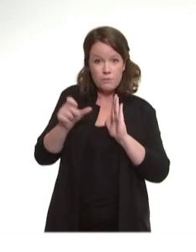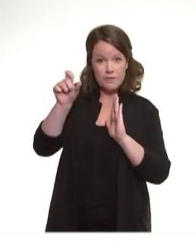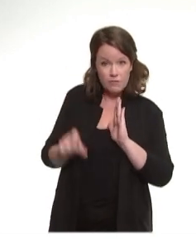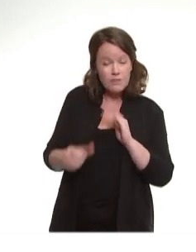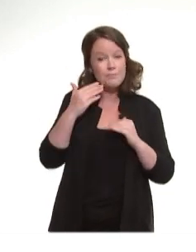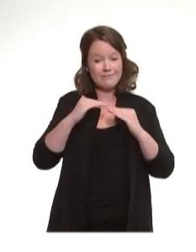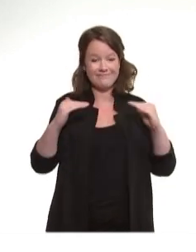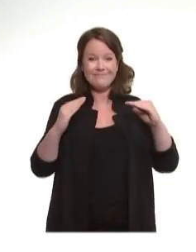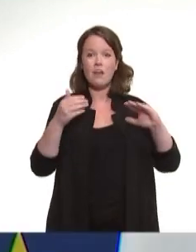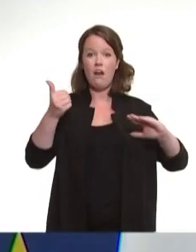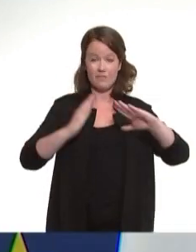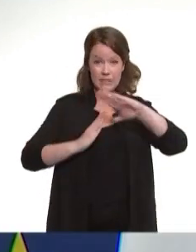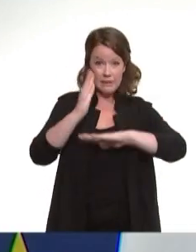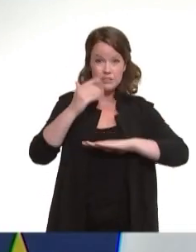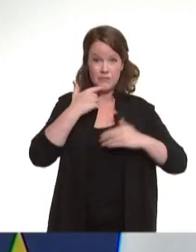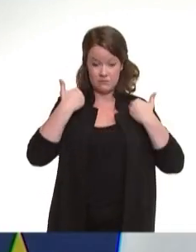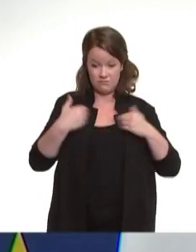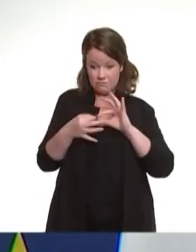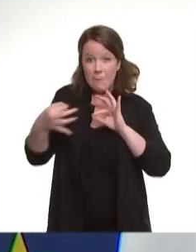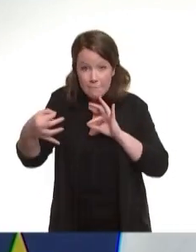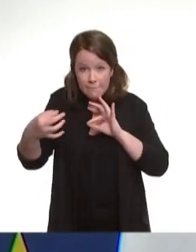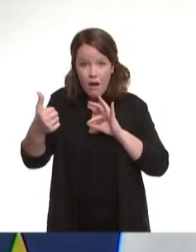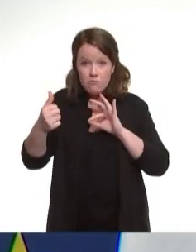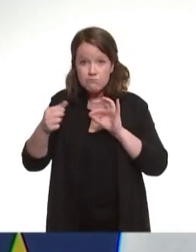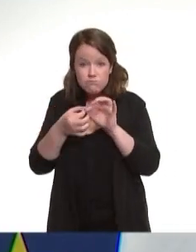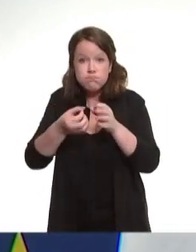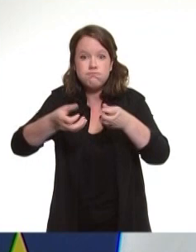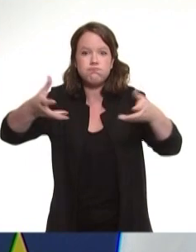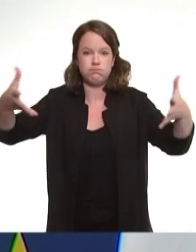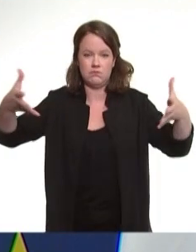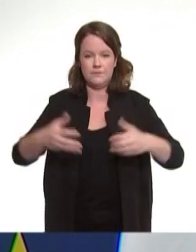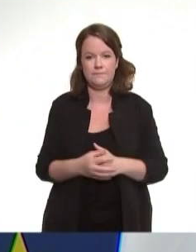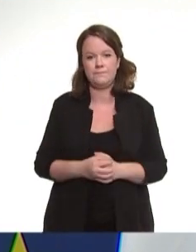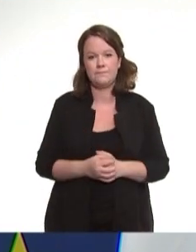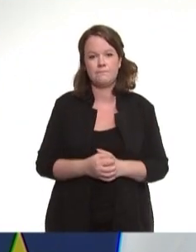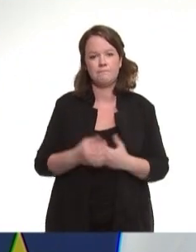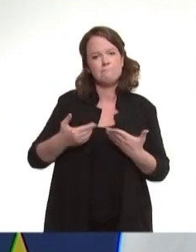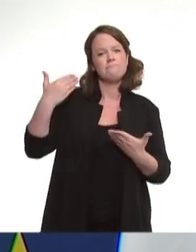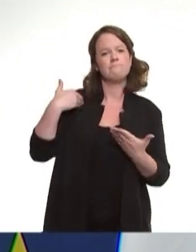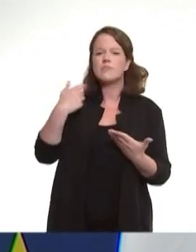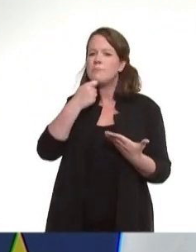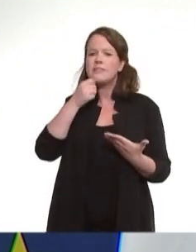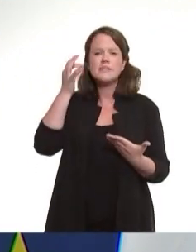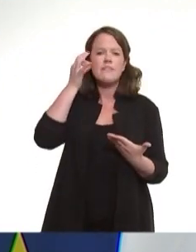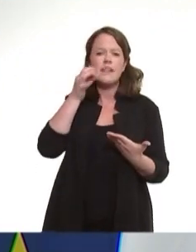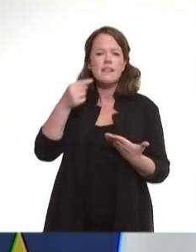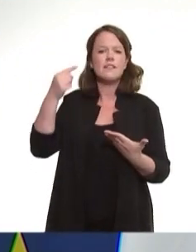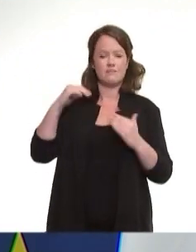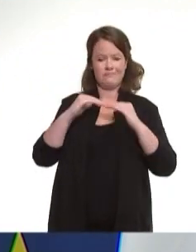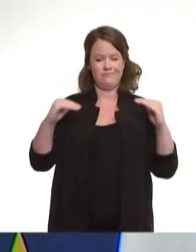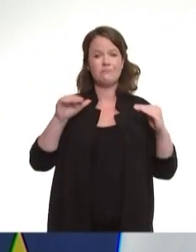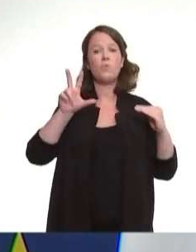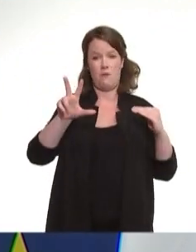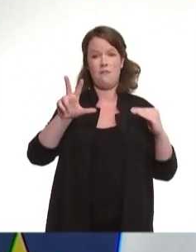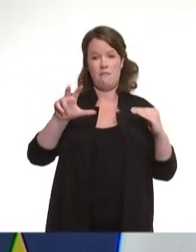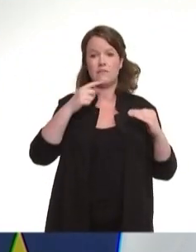l'épidémie continue hélas d'évoluer je rappelle qu'au printemps dernier le r était aux alentours de 3 si j'étais malade je risquer de contaminer